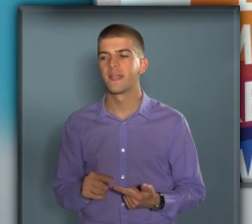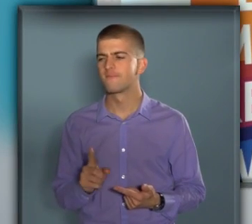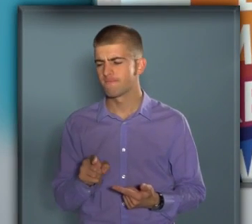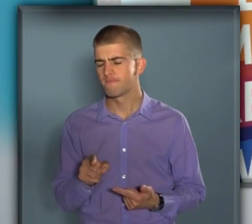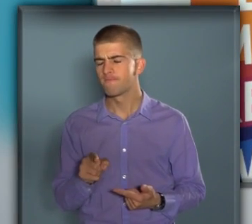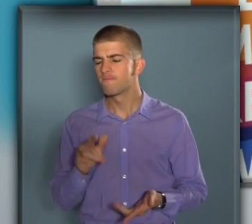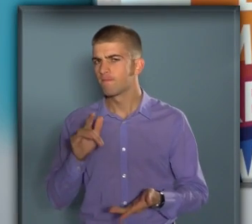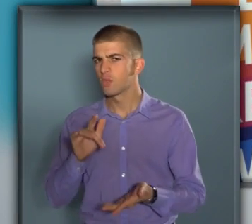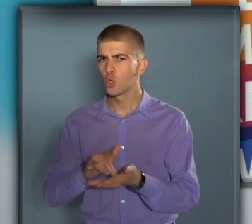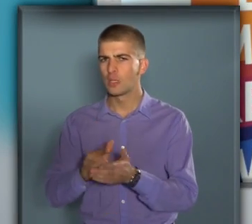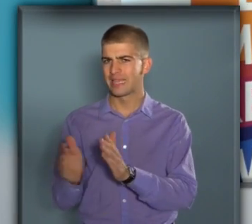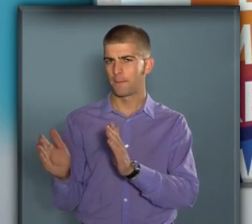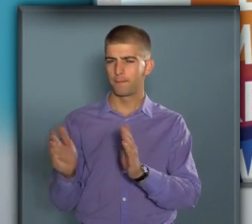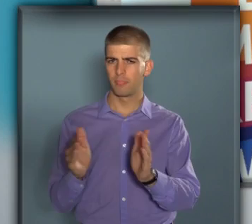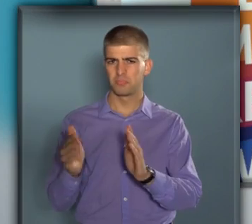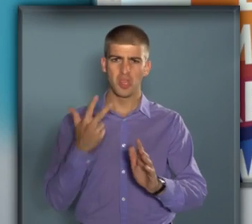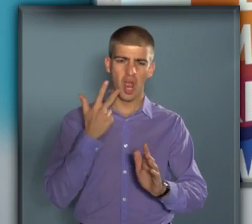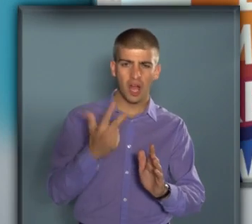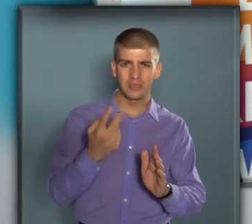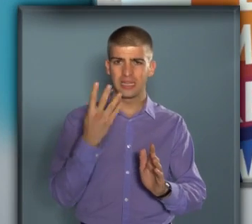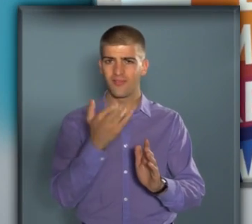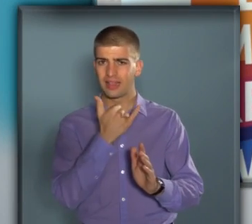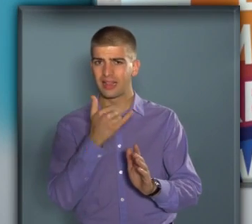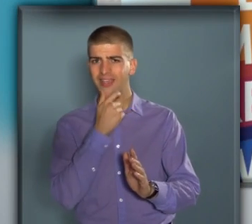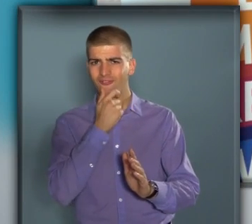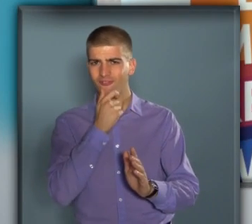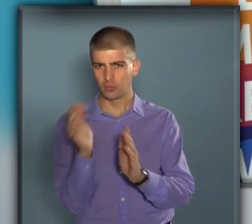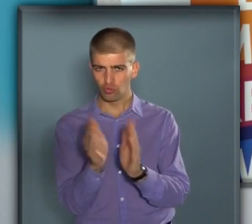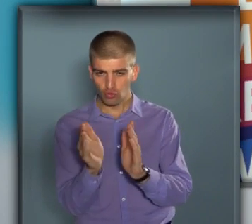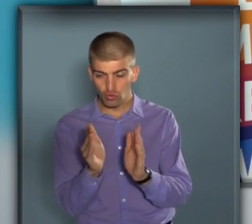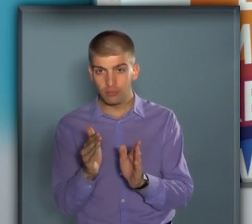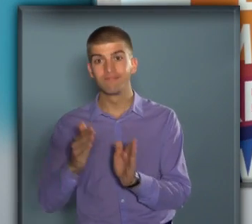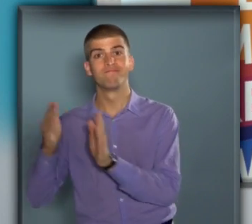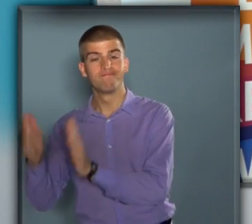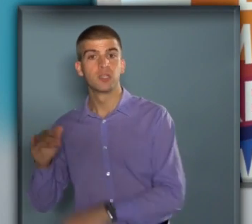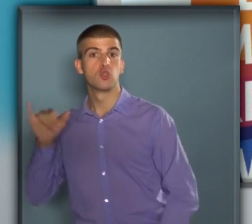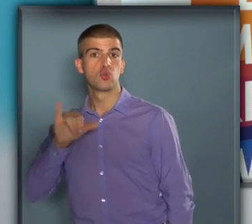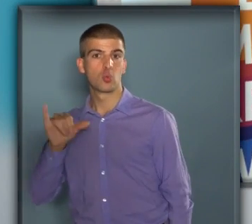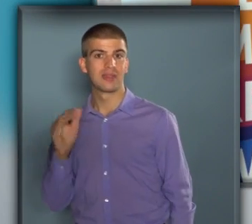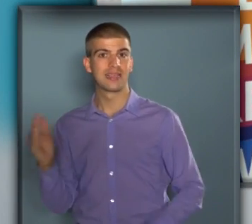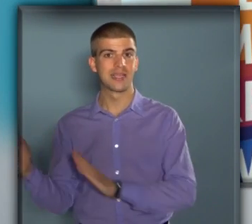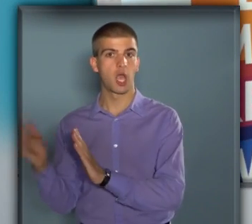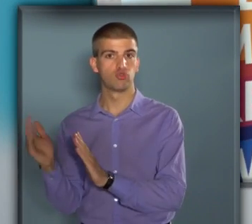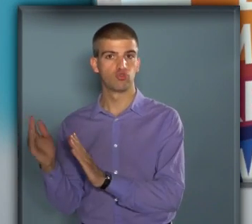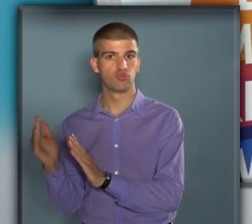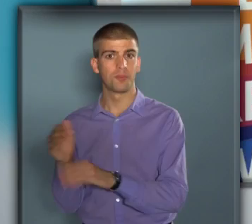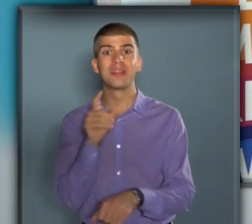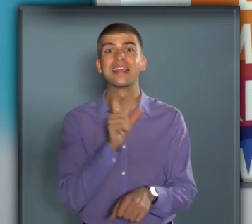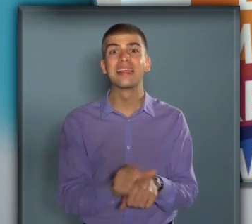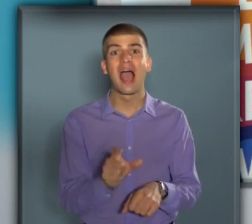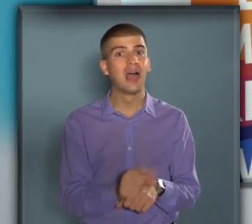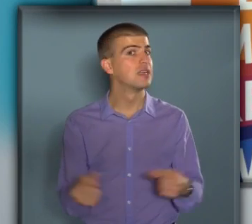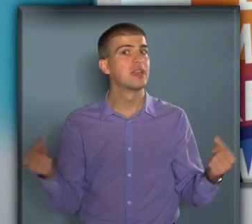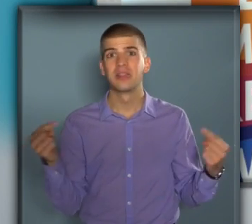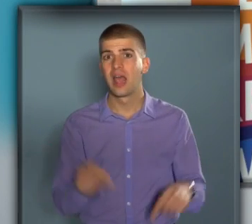közép réteg, ugye, akik a 30-40 év körüliek, és vannak a nyugdíjasok. Tehát ugye, hogy igazából aki hiányzik, és